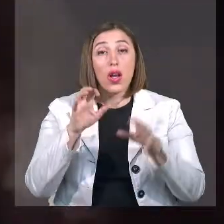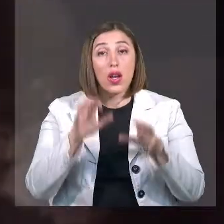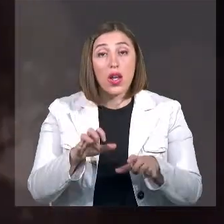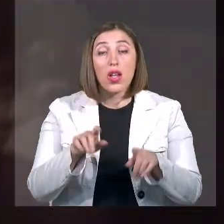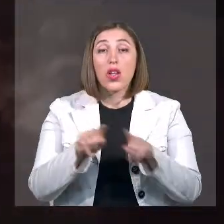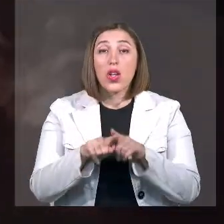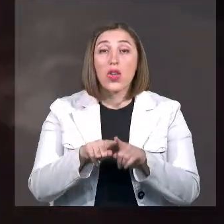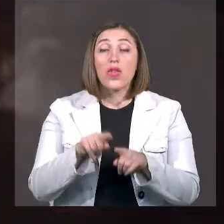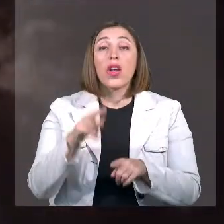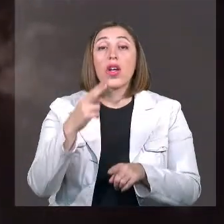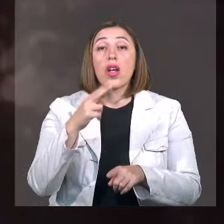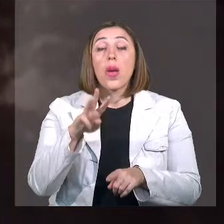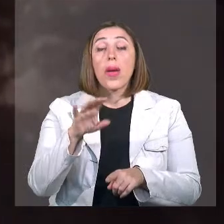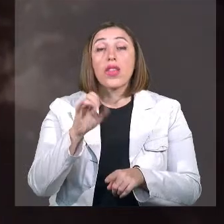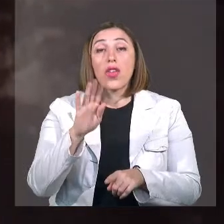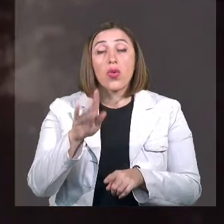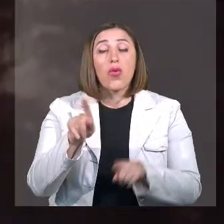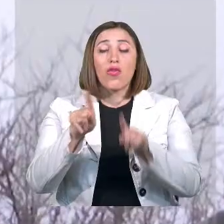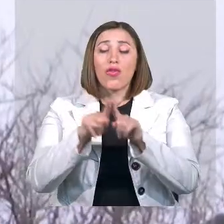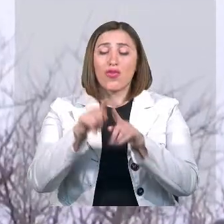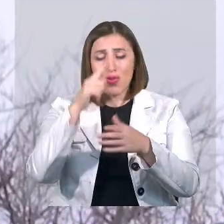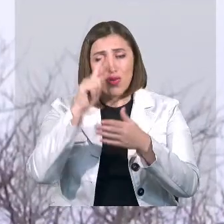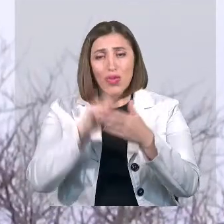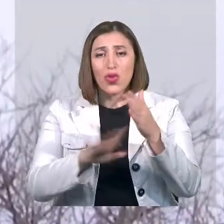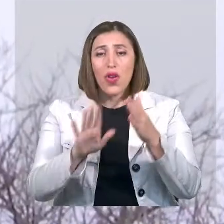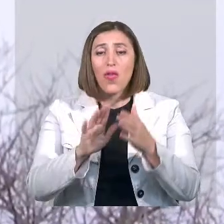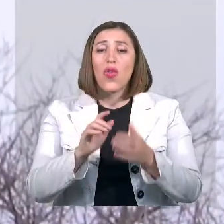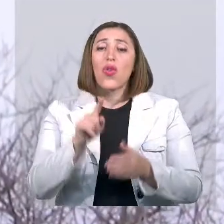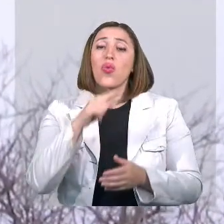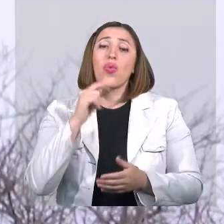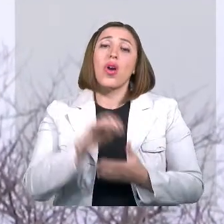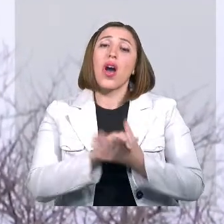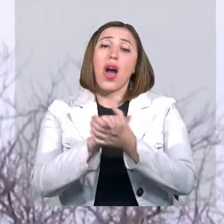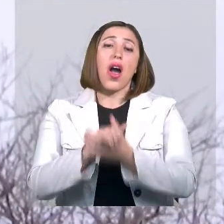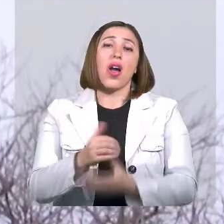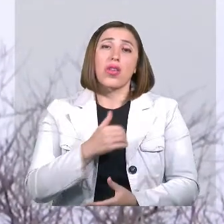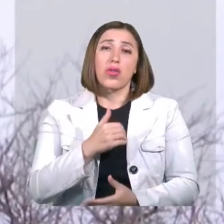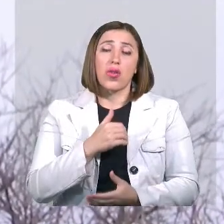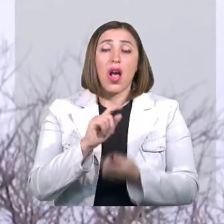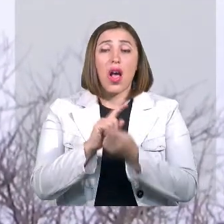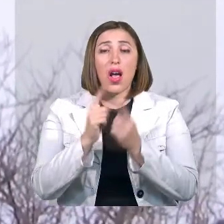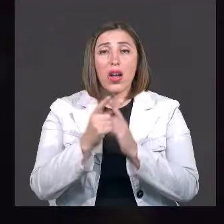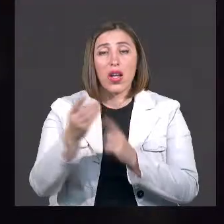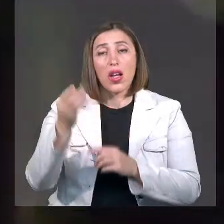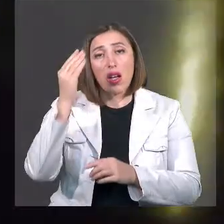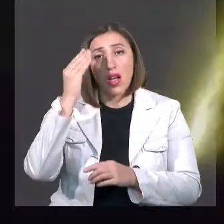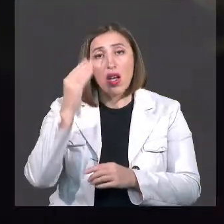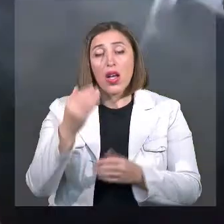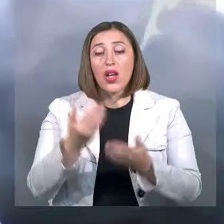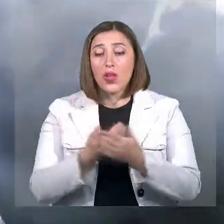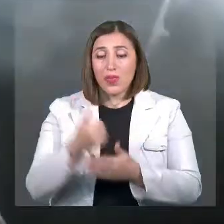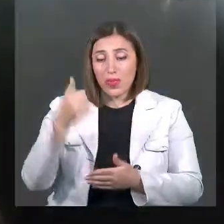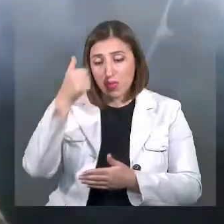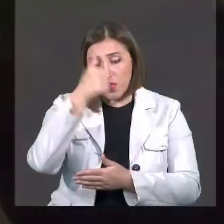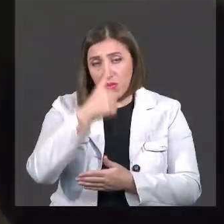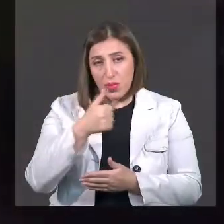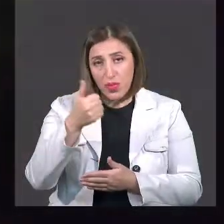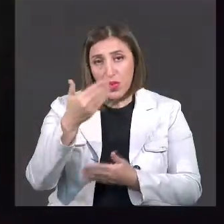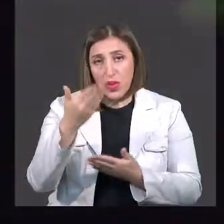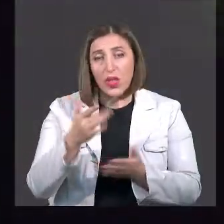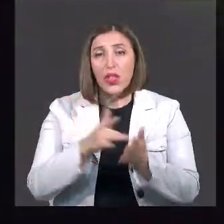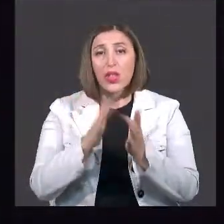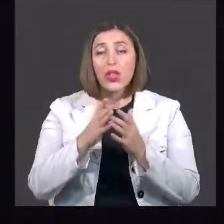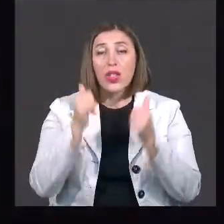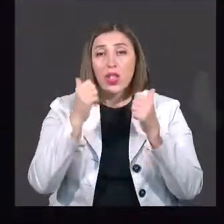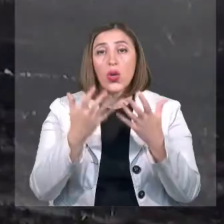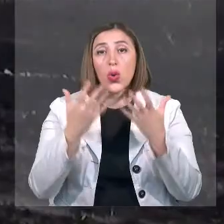և Մեդվեդևը, չի հավատում, որ ռուսները խաղաղություն են ուզում։ Հակառակը համոզված է, ամանորի և սուրբ ծնունդի տոներին ռուսներն էլ